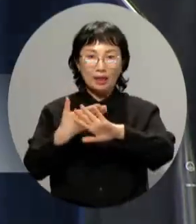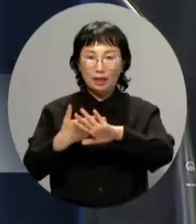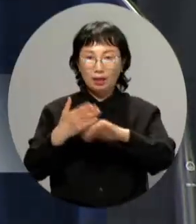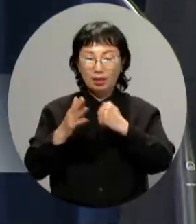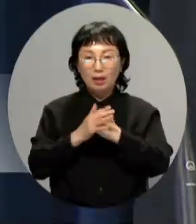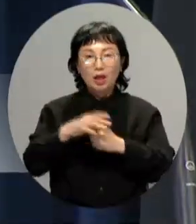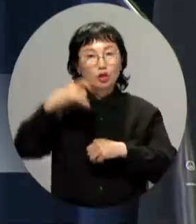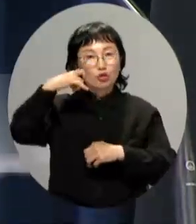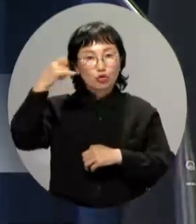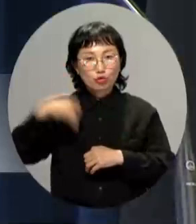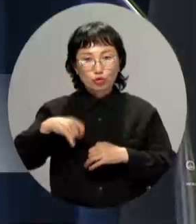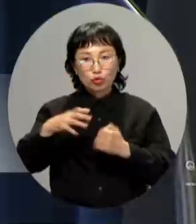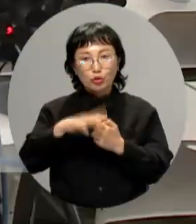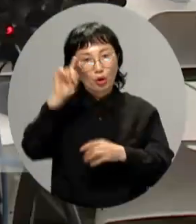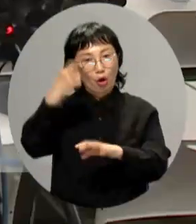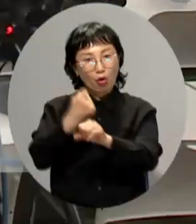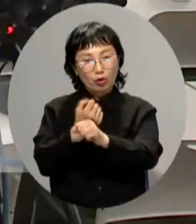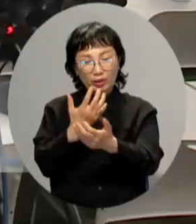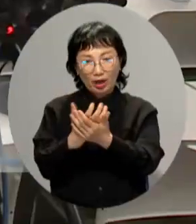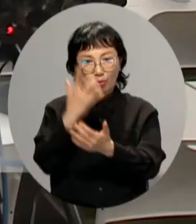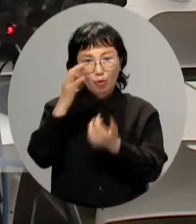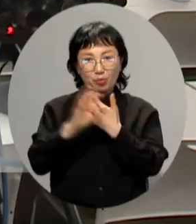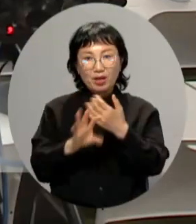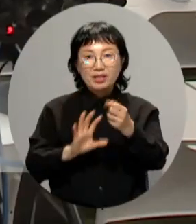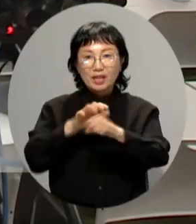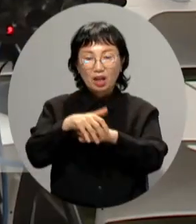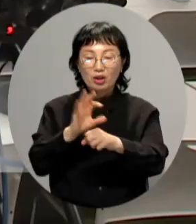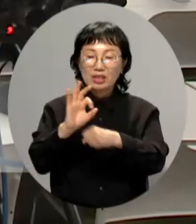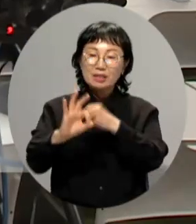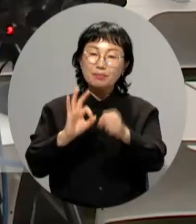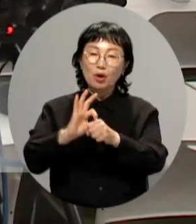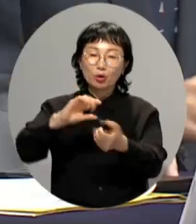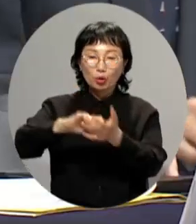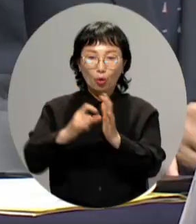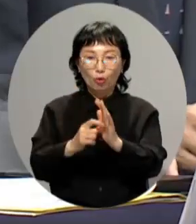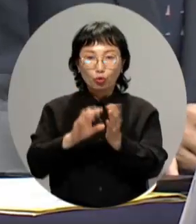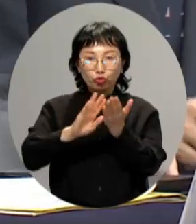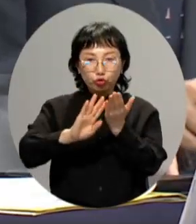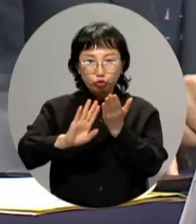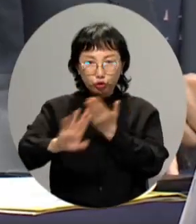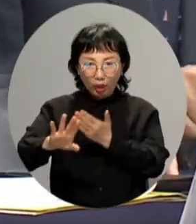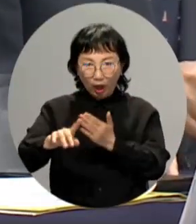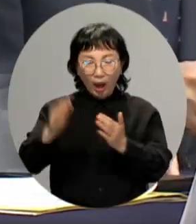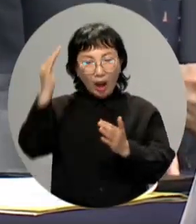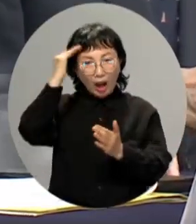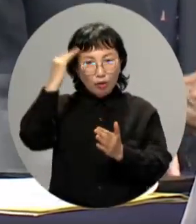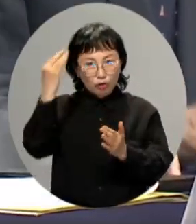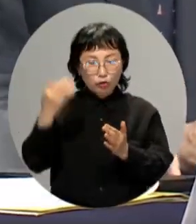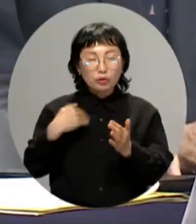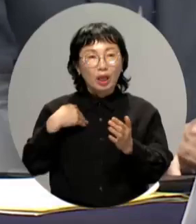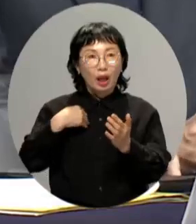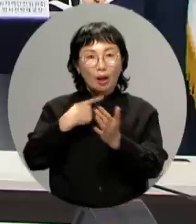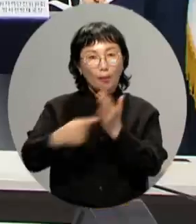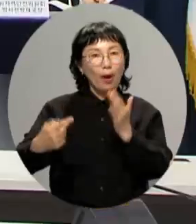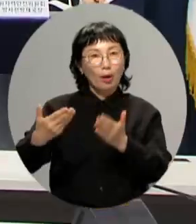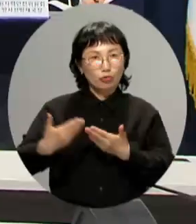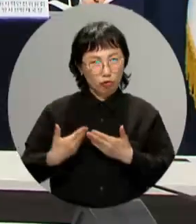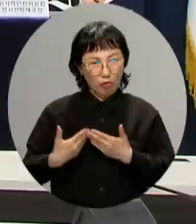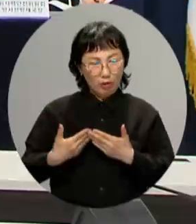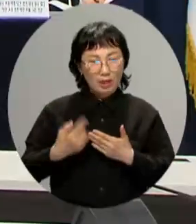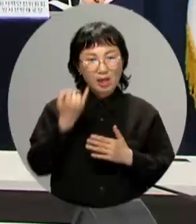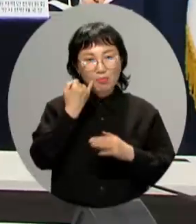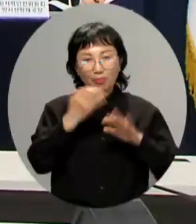정부기관 연구 자료를 근거로 길게는 10년 정도 지나야 원전 오염수가 국내에 영향을 미치고